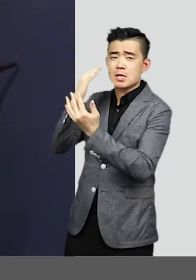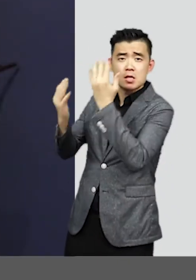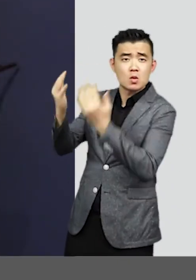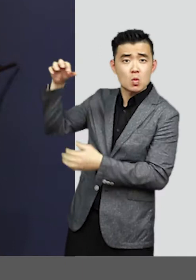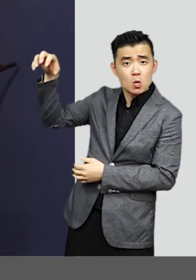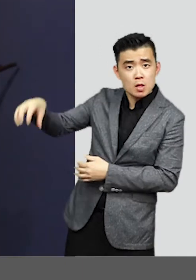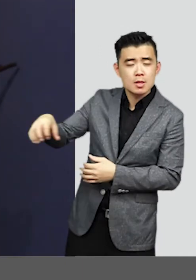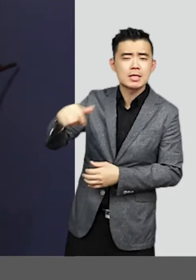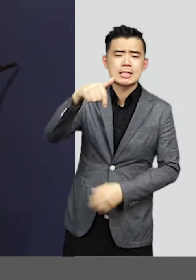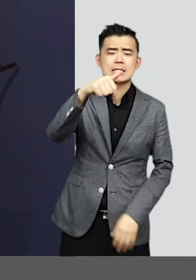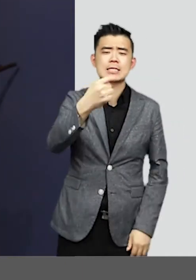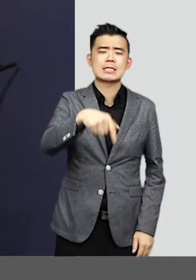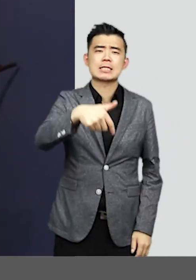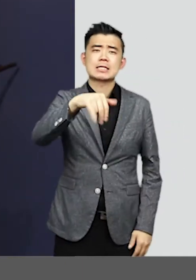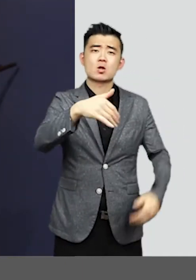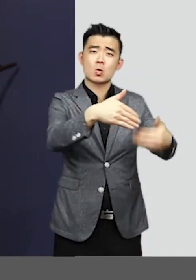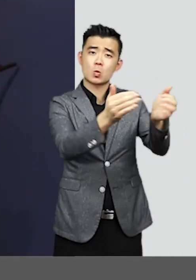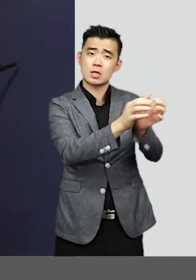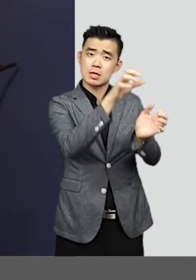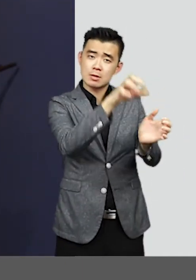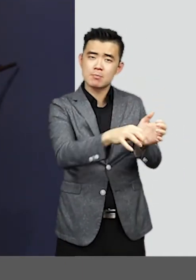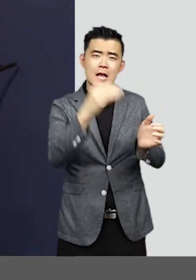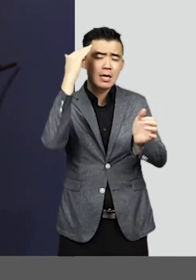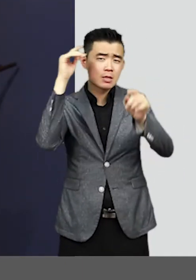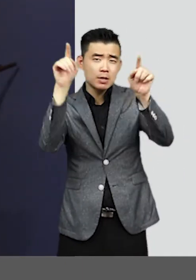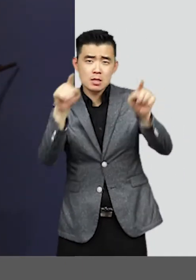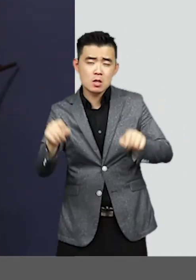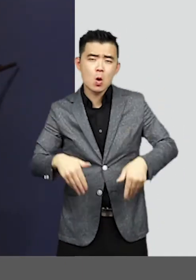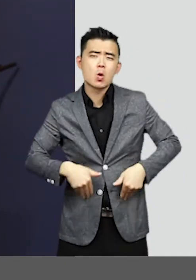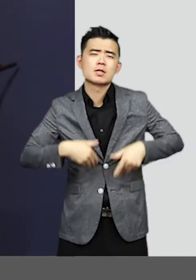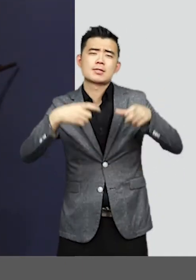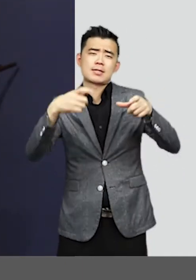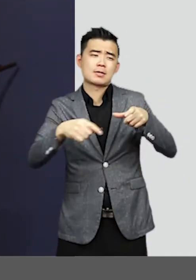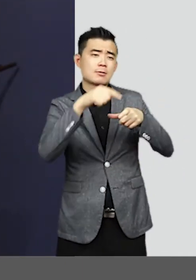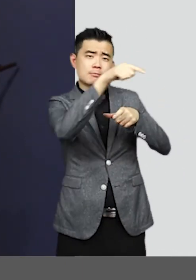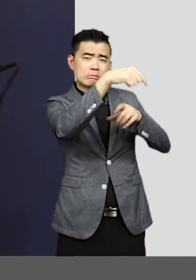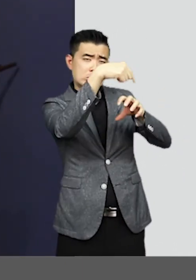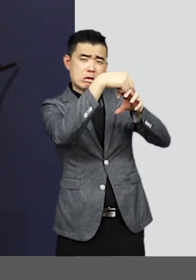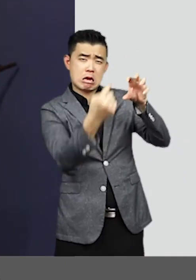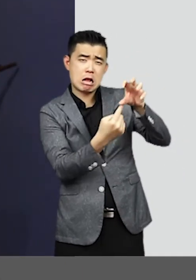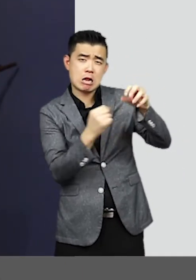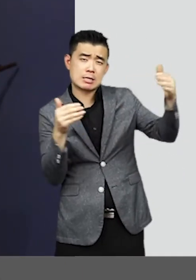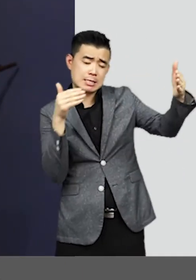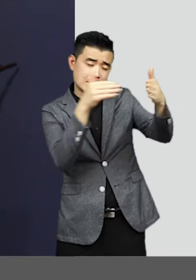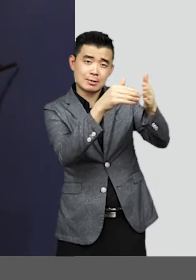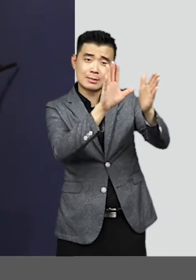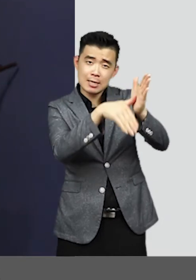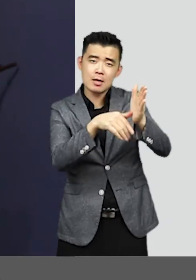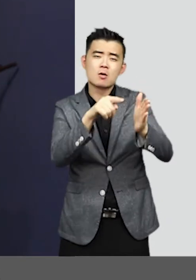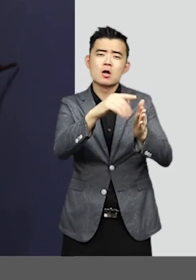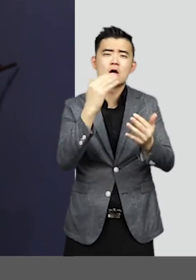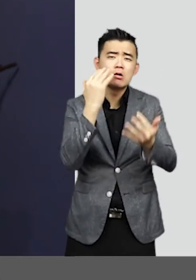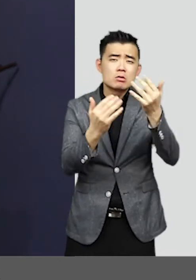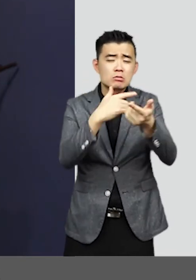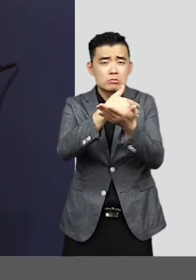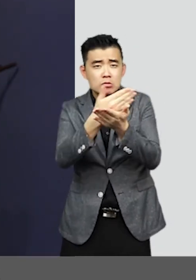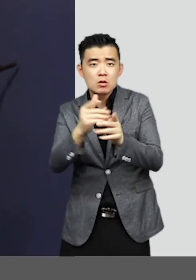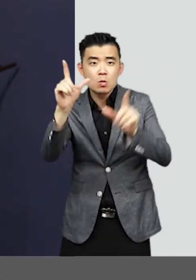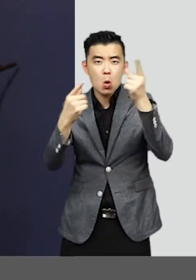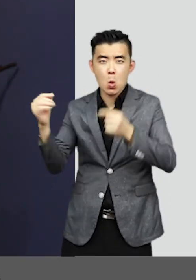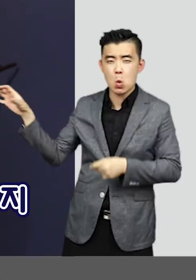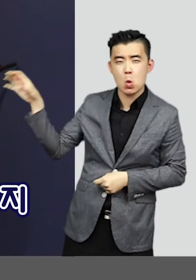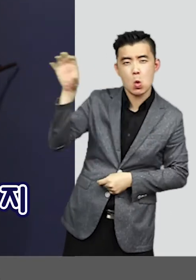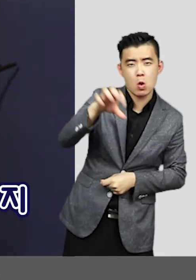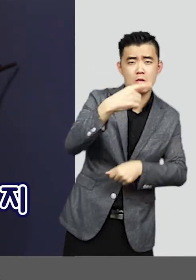국립생태원의 극지관은 한반도의 온대지역에서 극지방에 도달하기까지의 생태계 변화를 재현한 공간으로